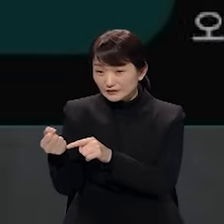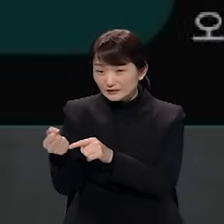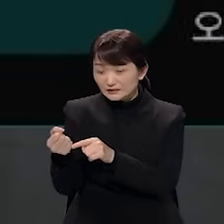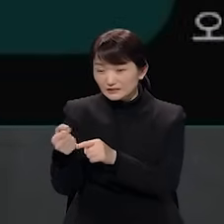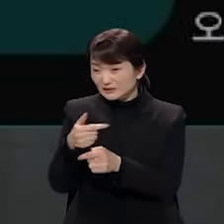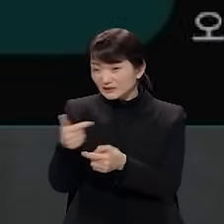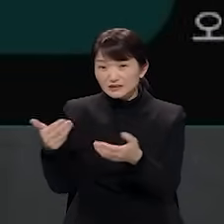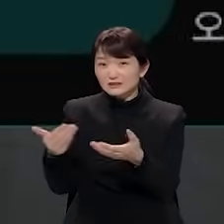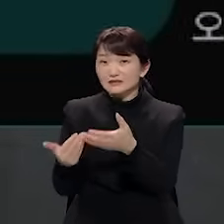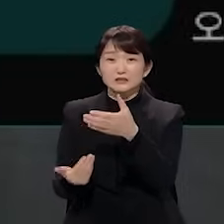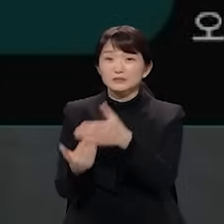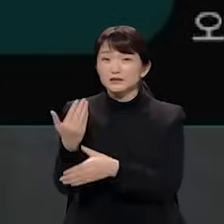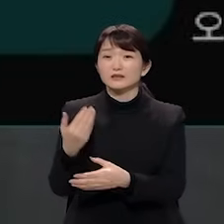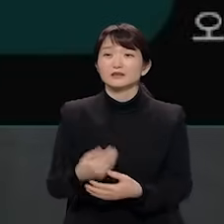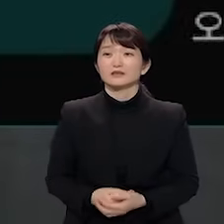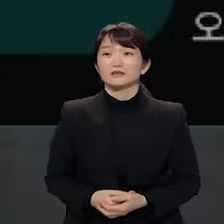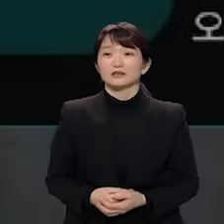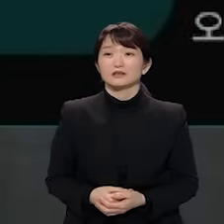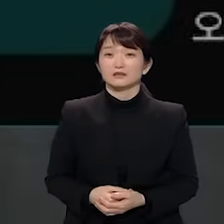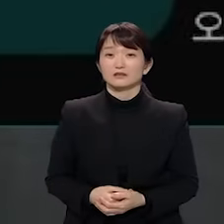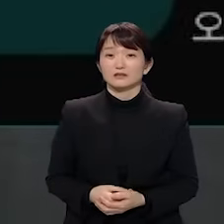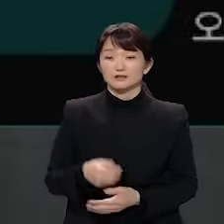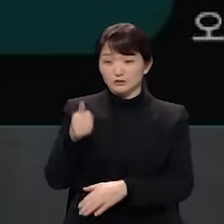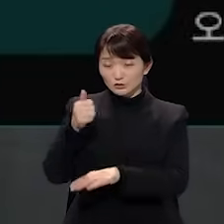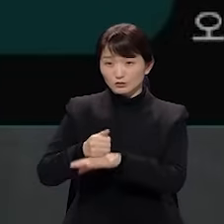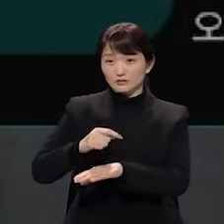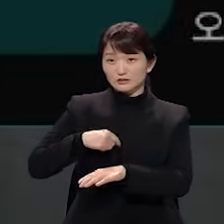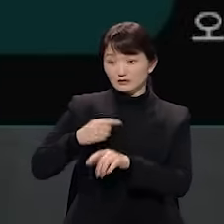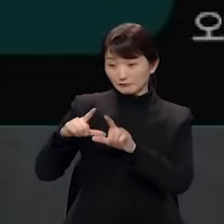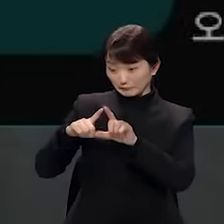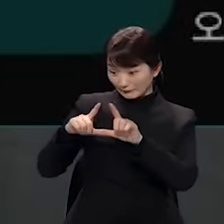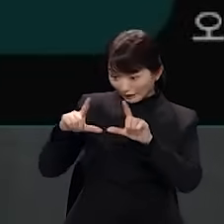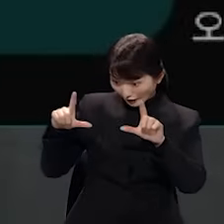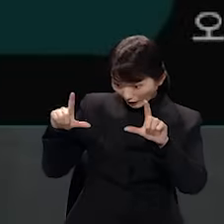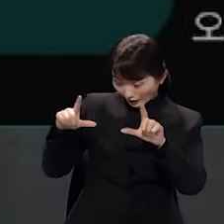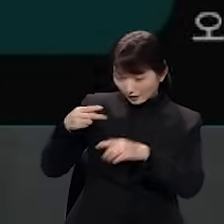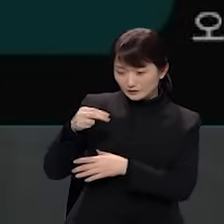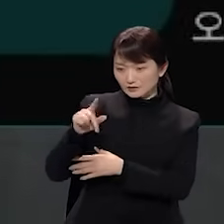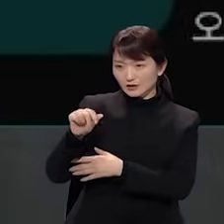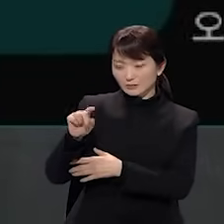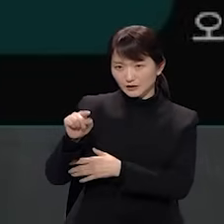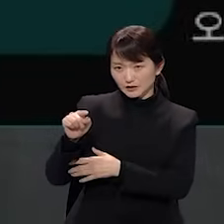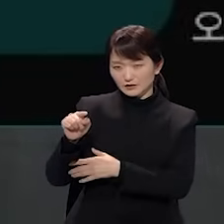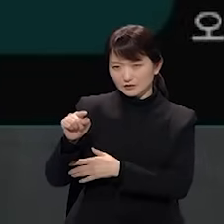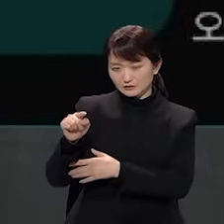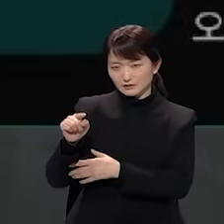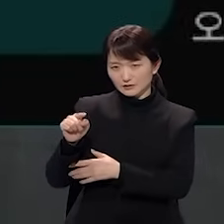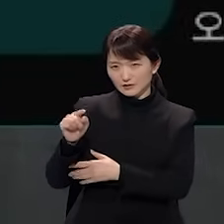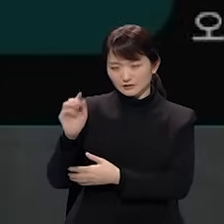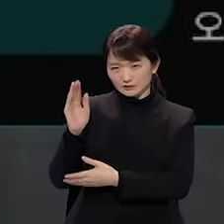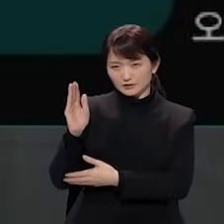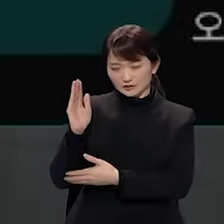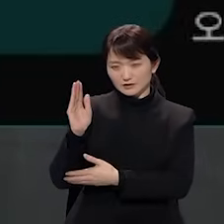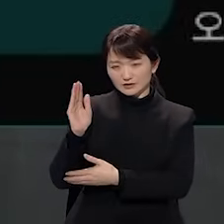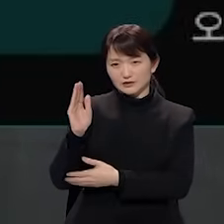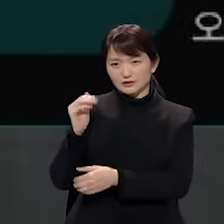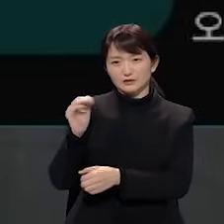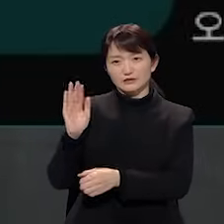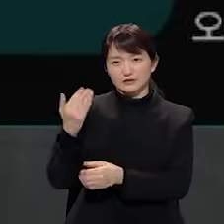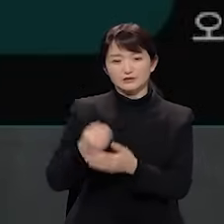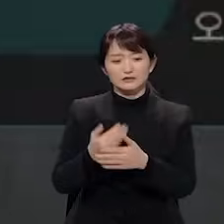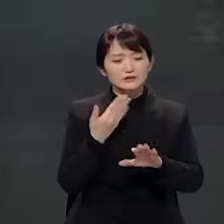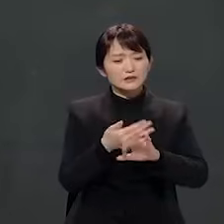가지고 드디어이 자기가 주인공이 돼서 우리 반에 이제 이제 등급까지 한 상황인데 일단 남의 물건에 손대면 안